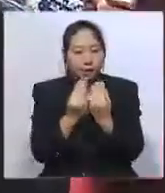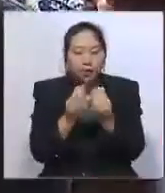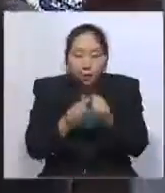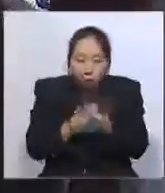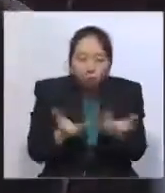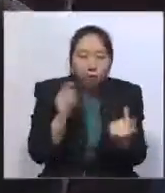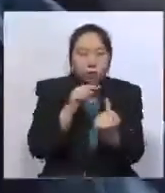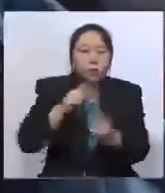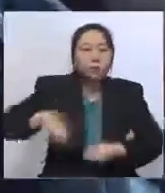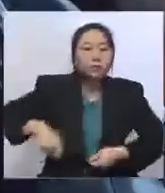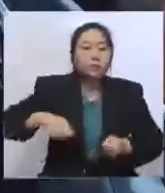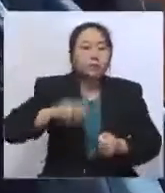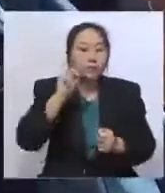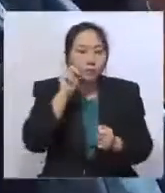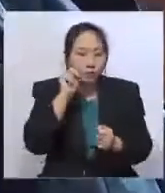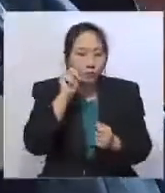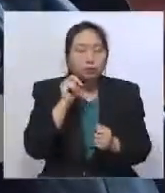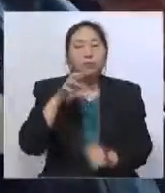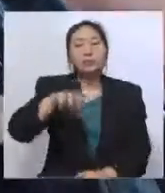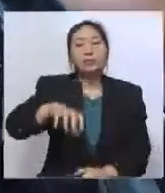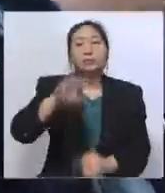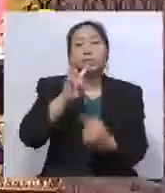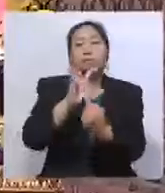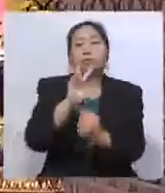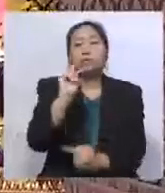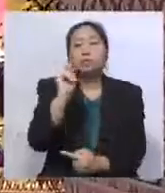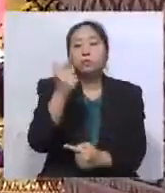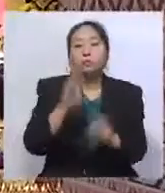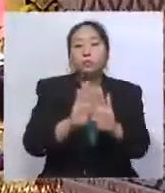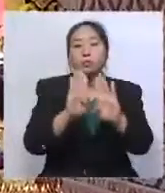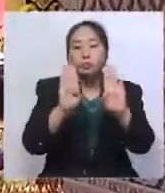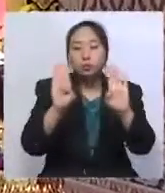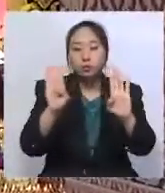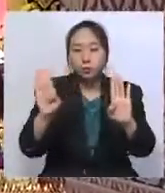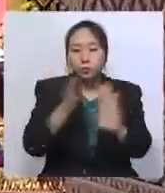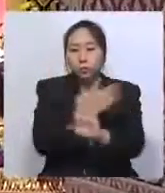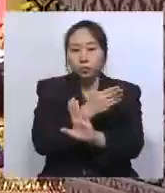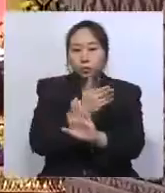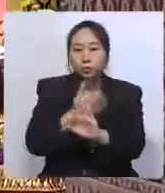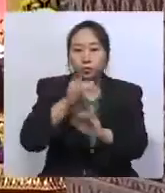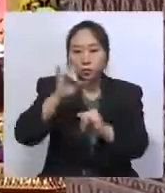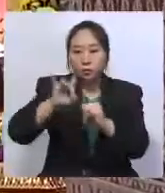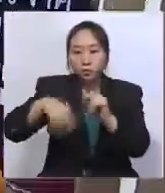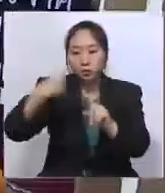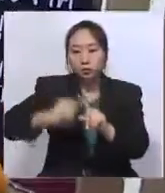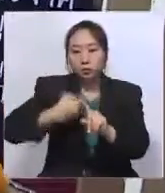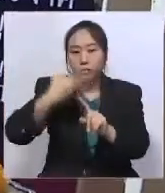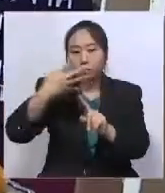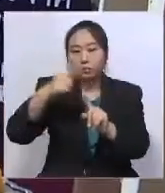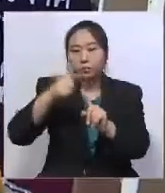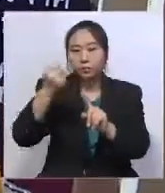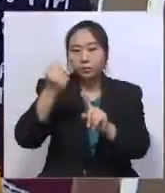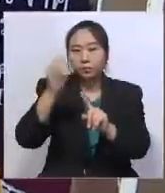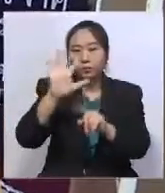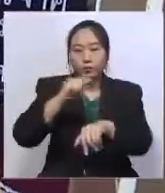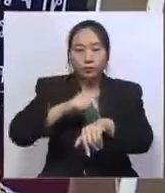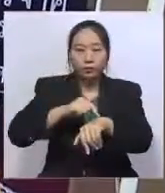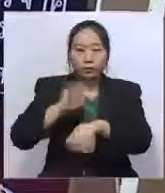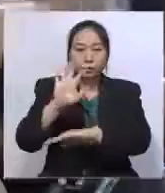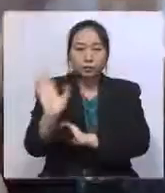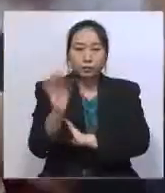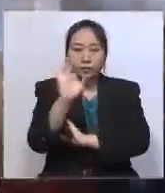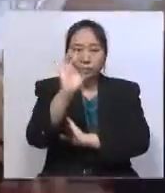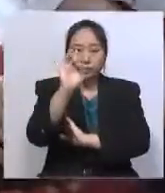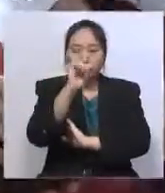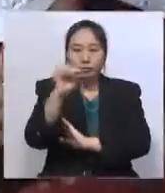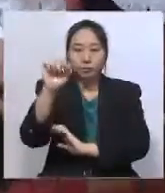าลสงกรานต์ซึ่งสำนักพระราชวังจะเปิดให้กราบถวายบังคมจนถึงวันที่15เมษายนตั้งแต่เวลา8นาฬิกา